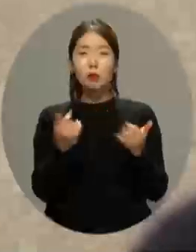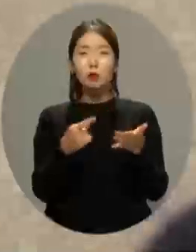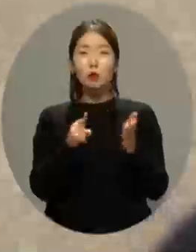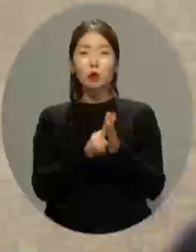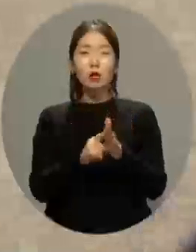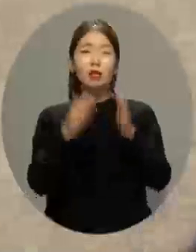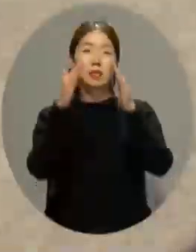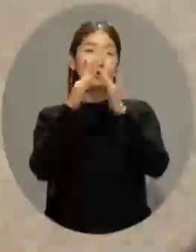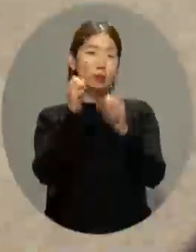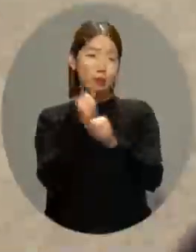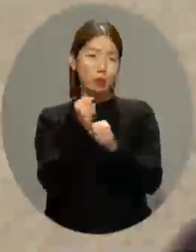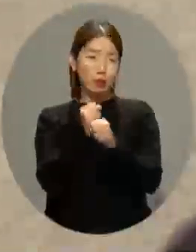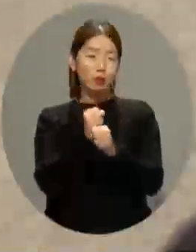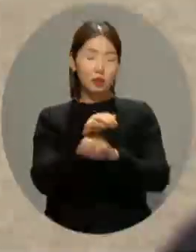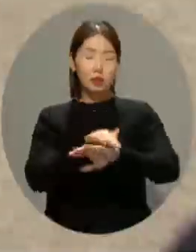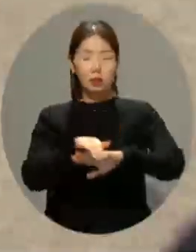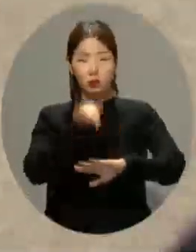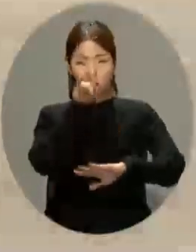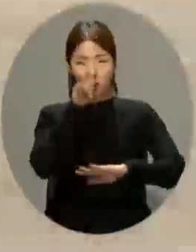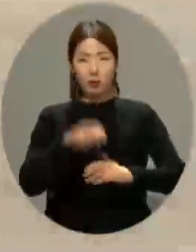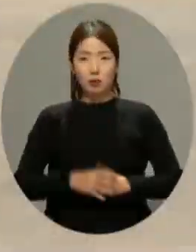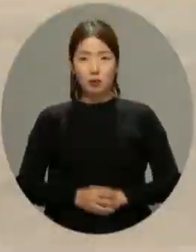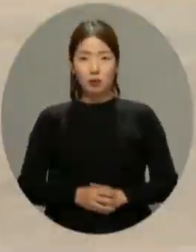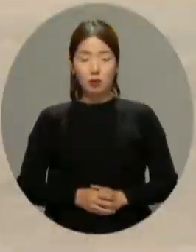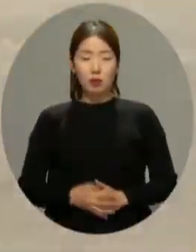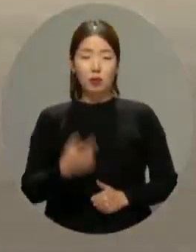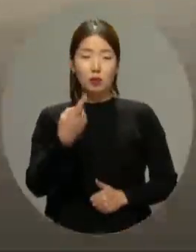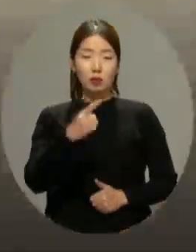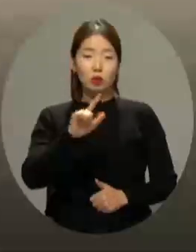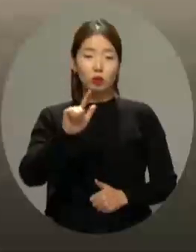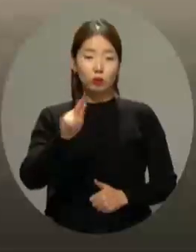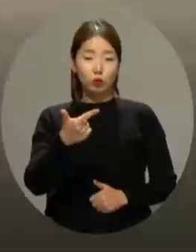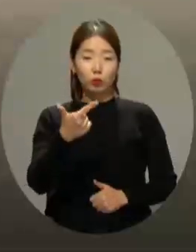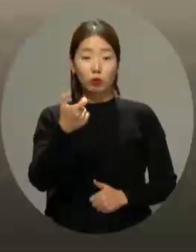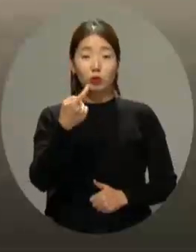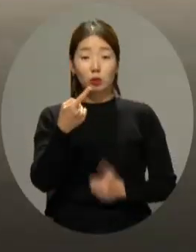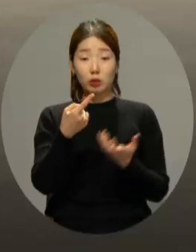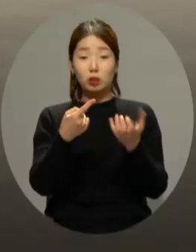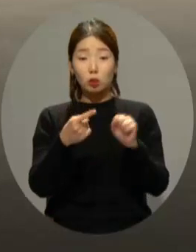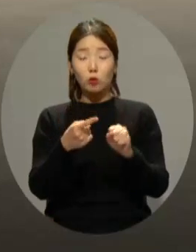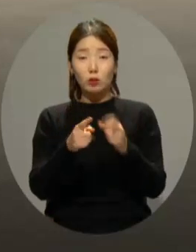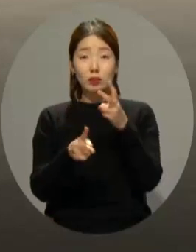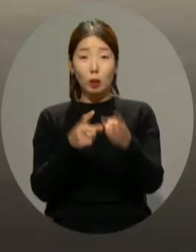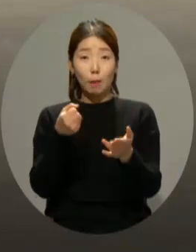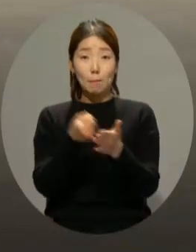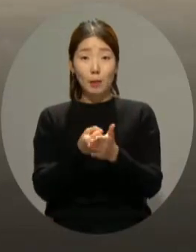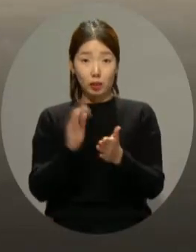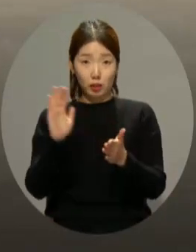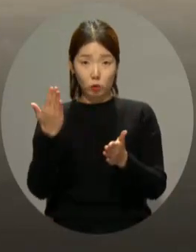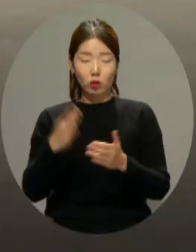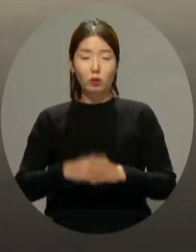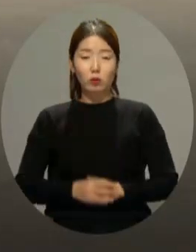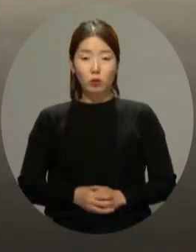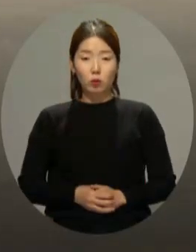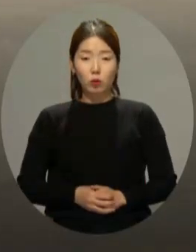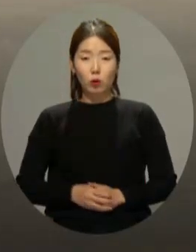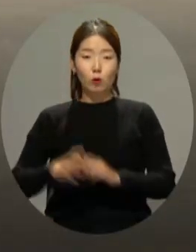주택으로 활용하기로 했기 때문입니다 1661억원으로 해서 지금 공모사업이 선정됐는데요 또